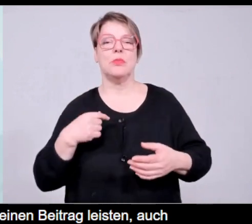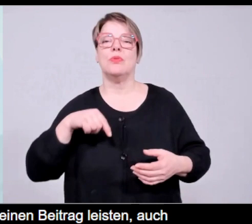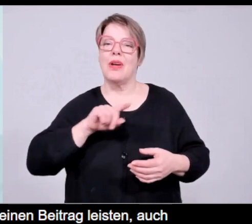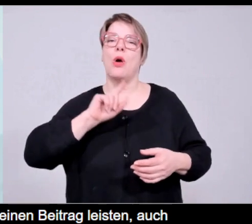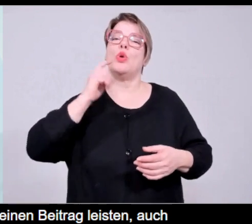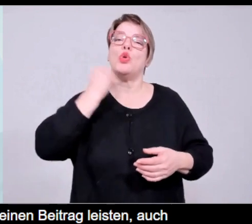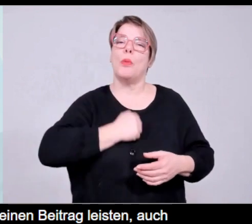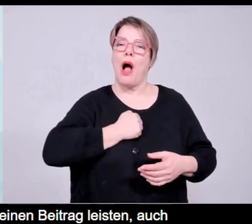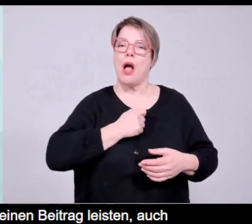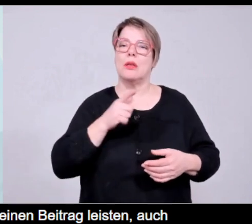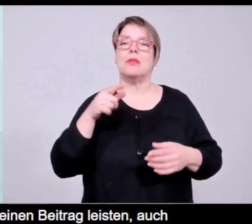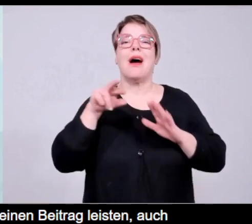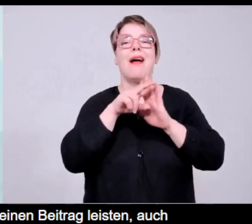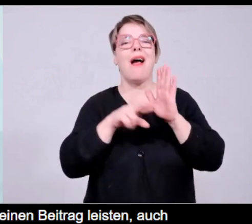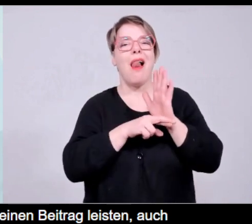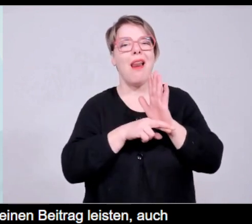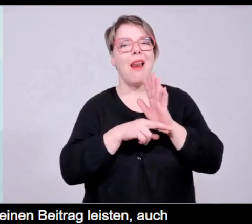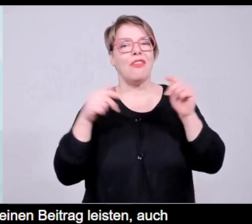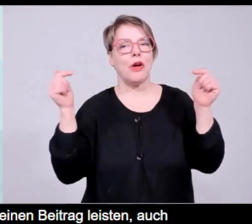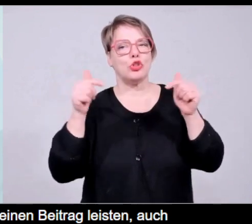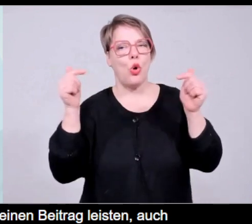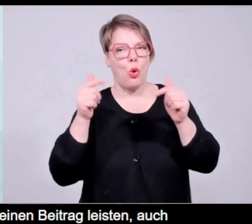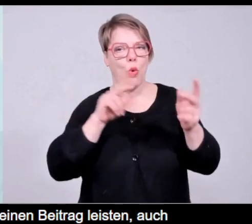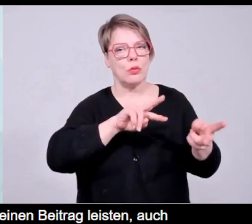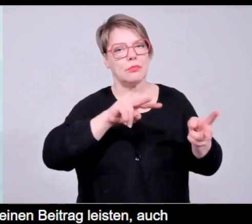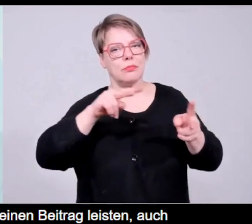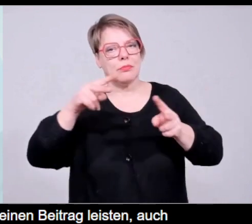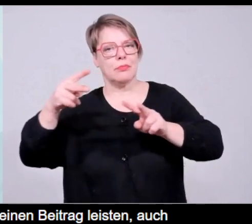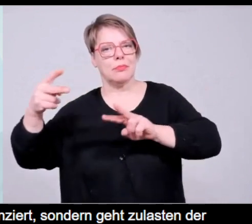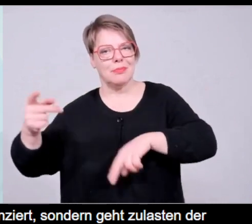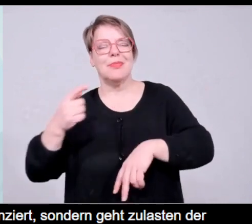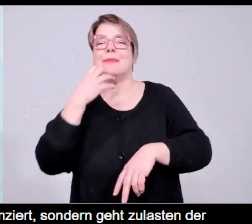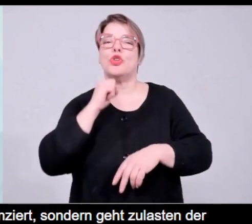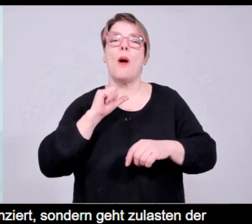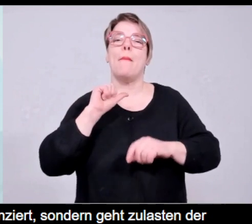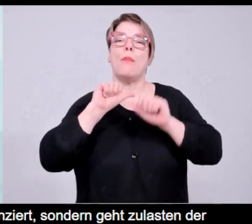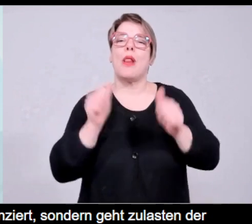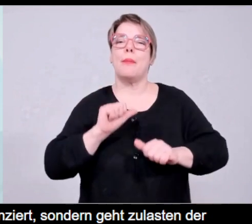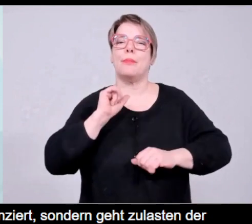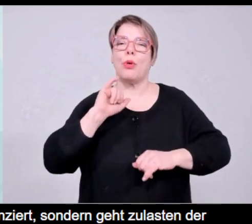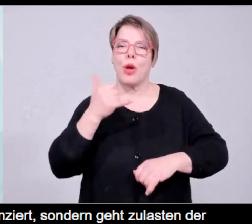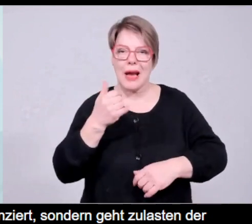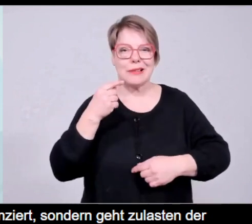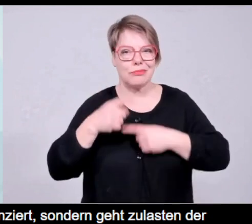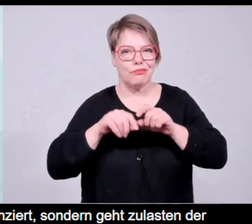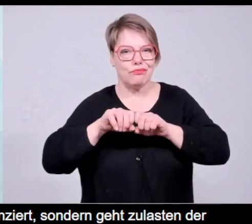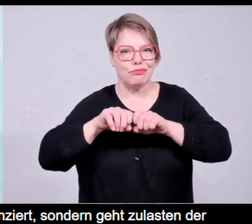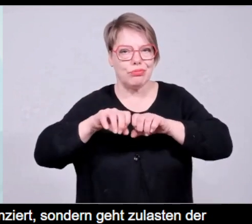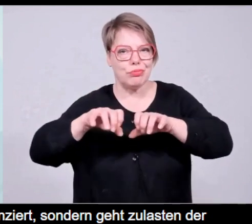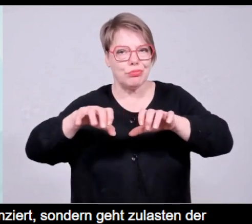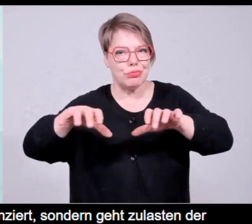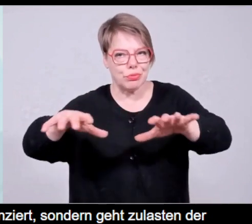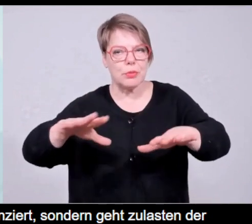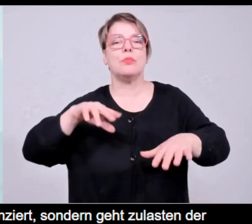Anlaufstelle haben, die dort tatsächlich auch sich um das Thema psychosoziale Belastung kümmert und dort auch versucht abzufedern,